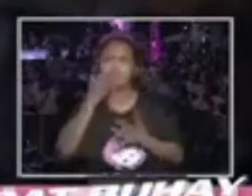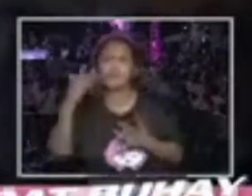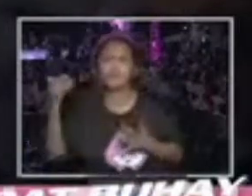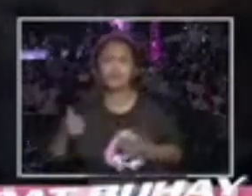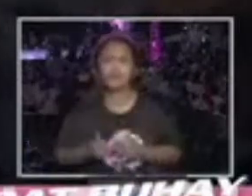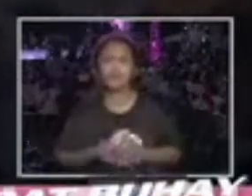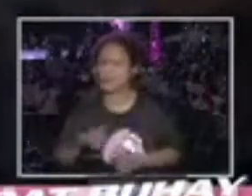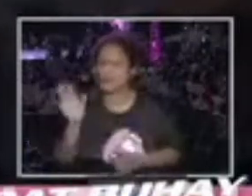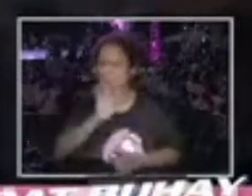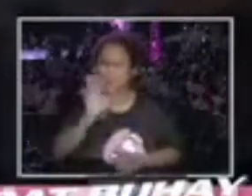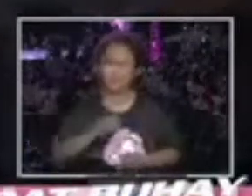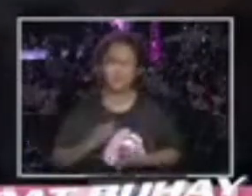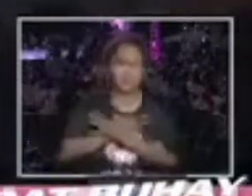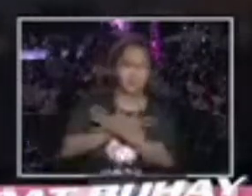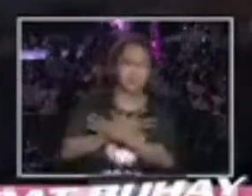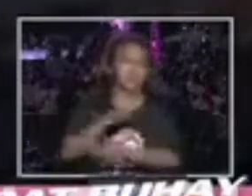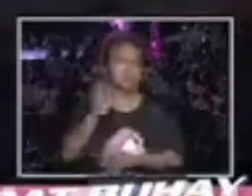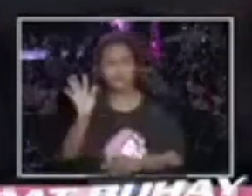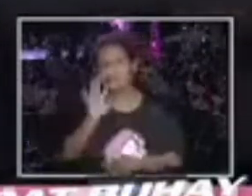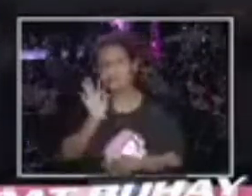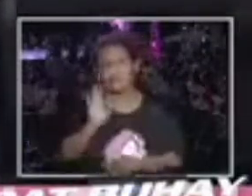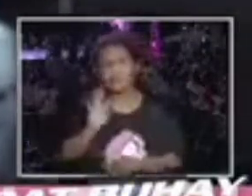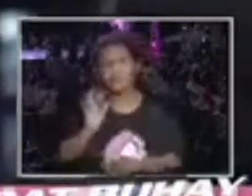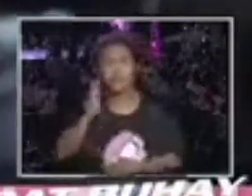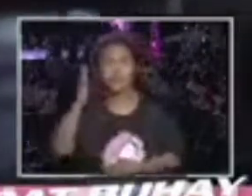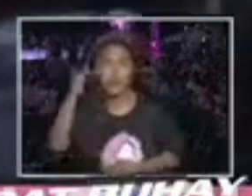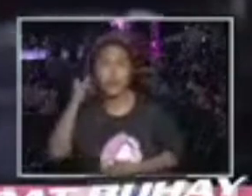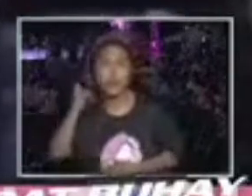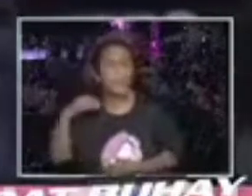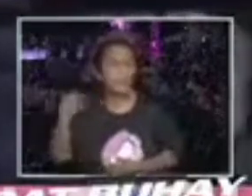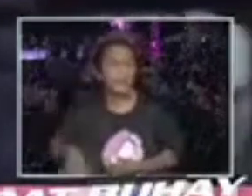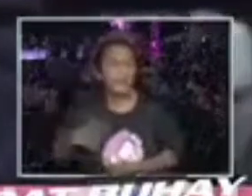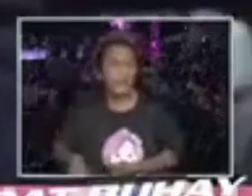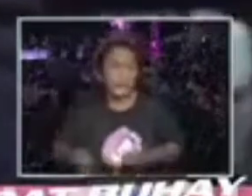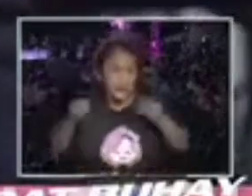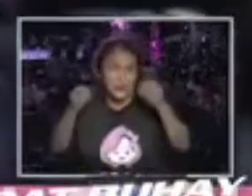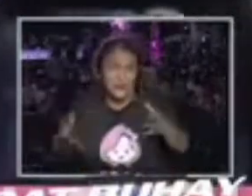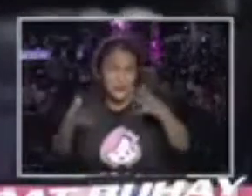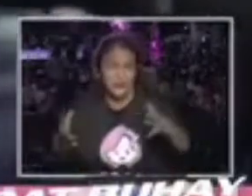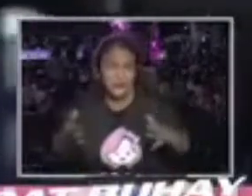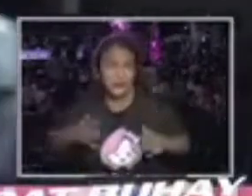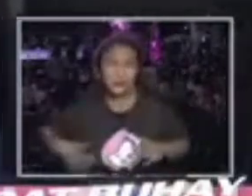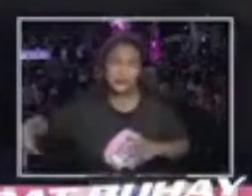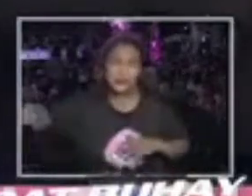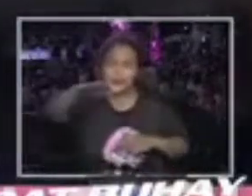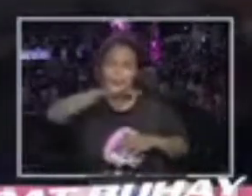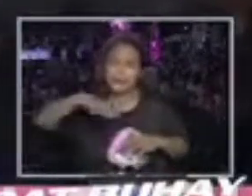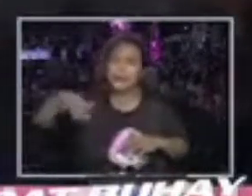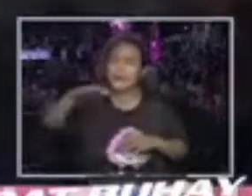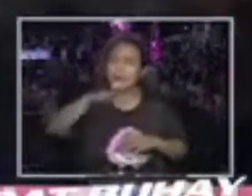Huwag matakot dahil napakarami natin.